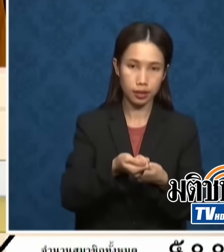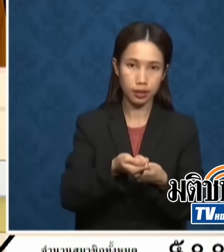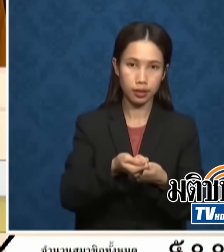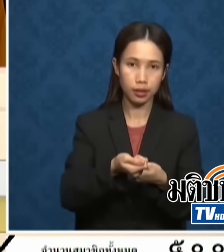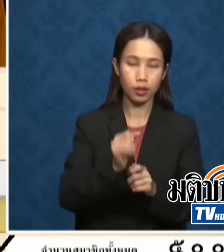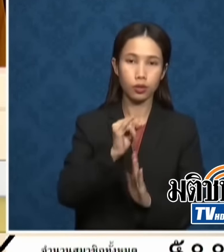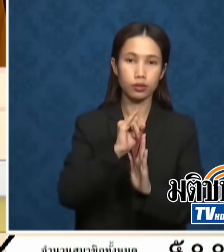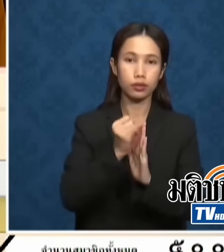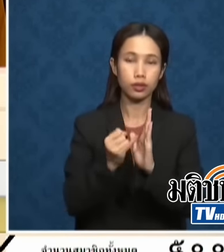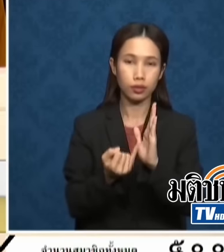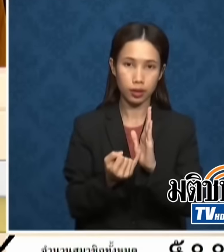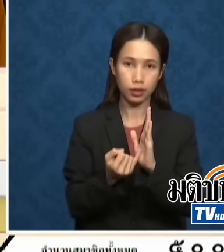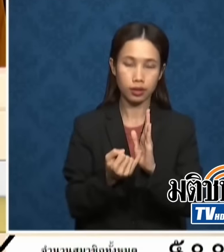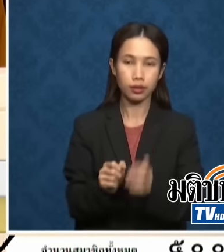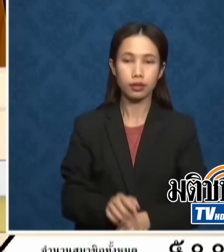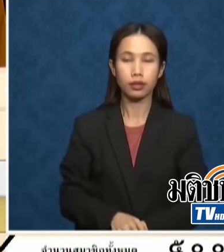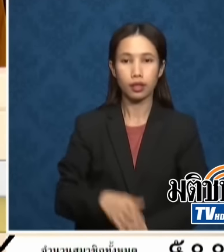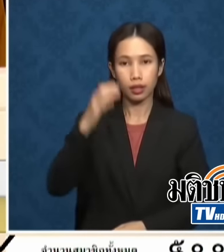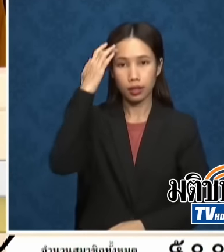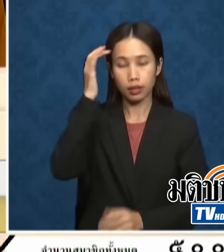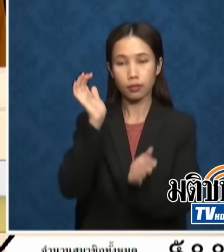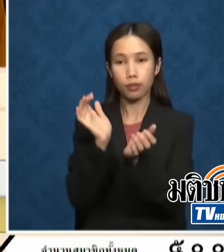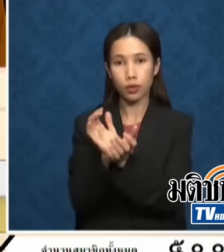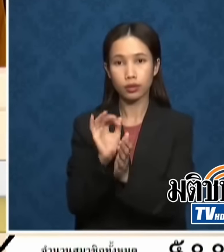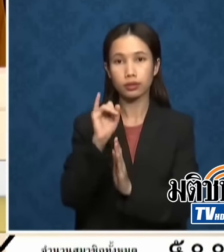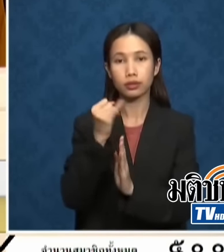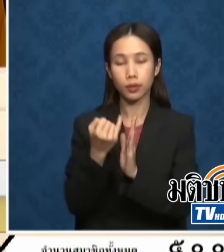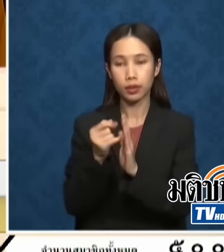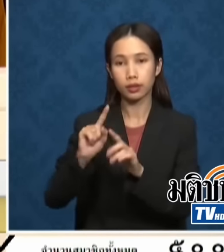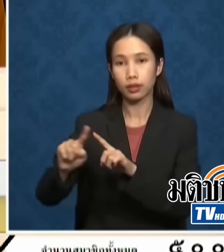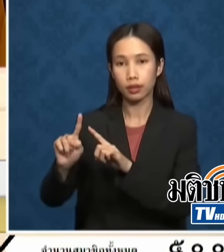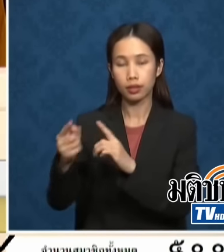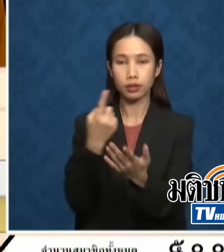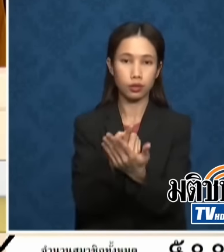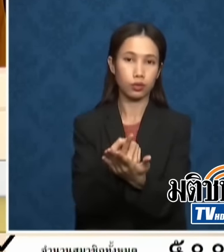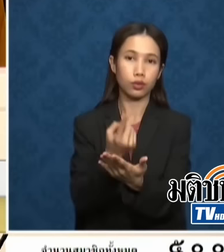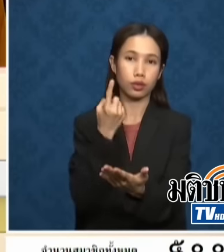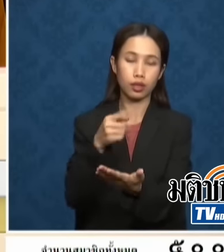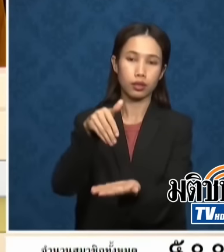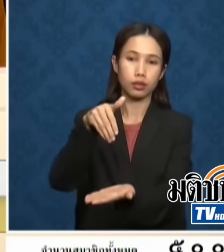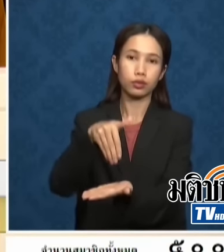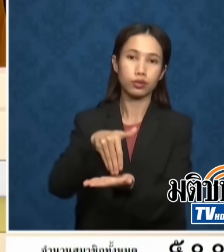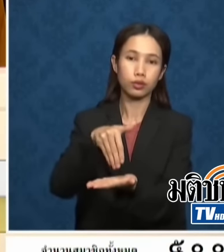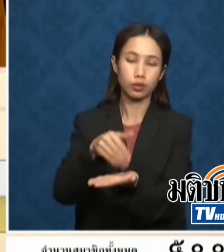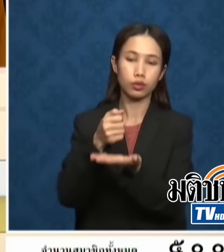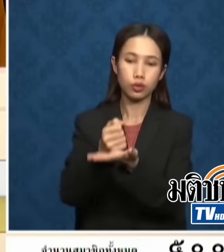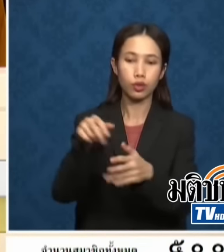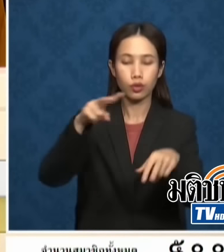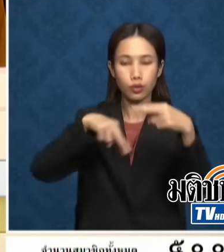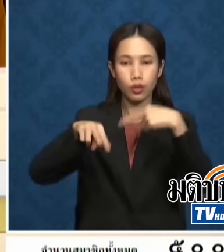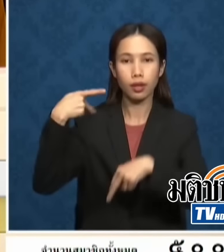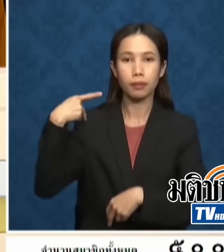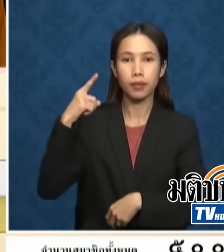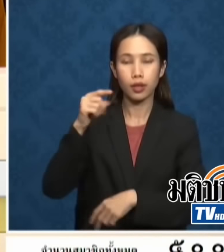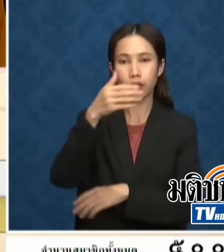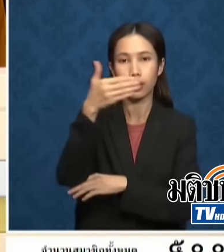จังหวัดผู้บังคับการตำรวจภูธรจังหวัดและผู้แทนของศูนย์อำนวยการรักษาผลประโยชน์ของ